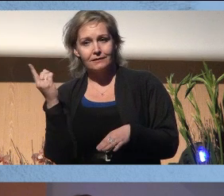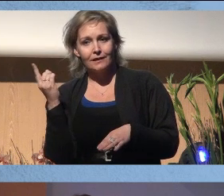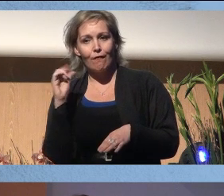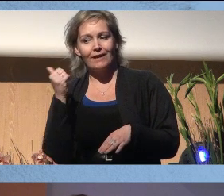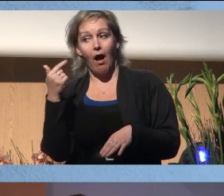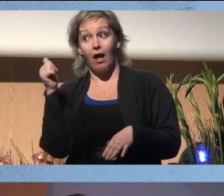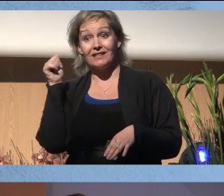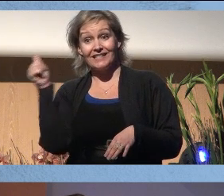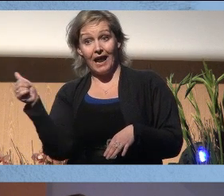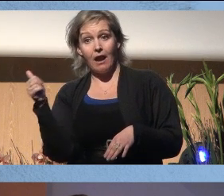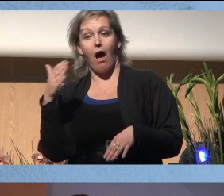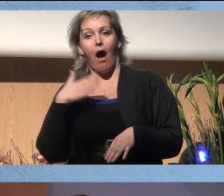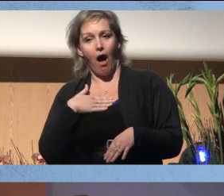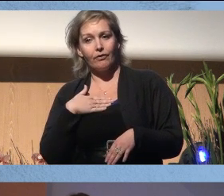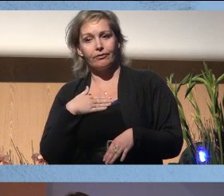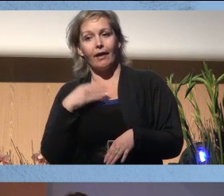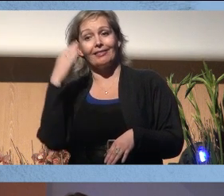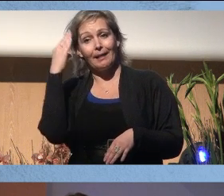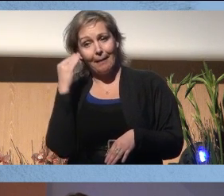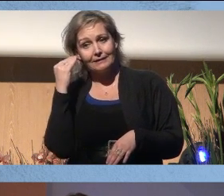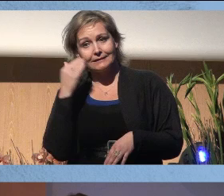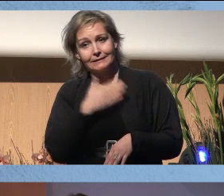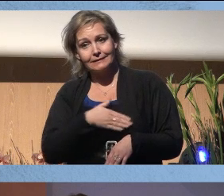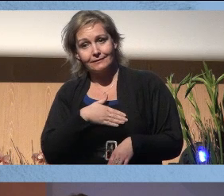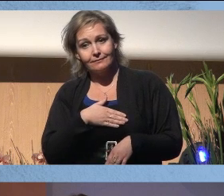fordi han selv hadde en demens.